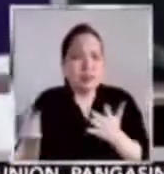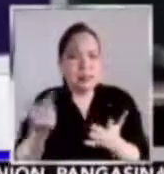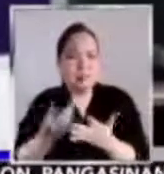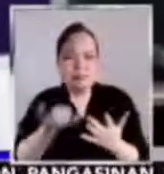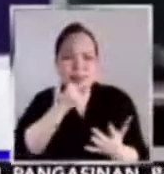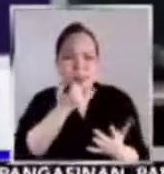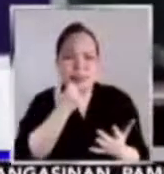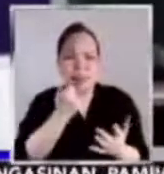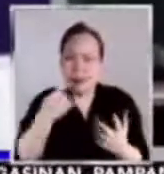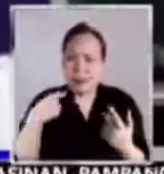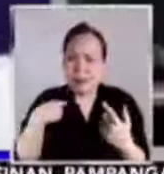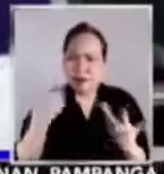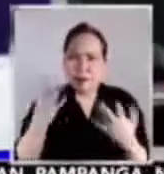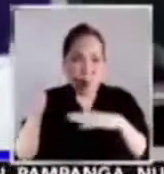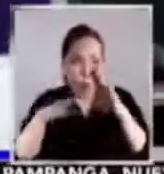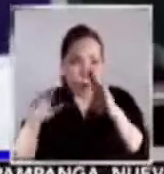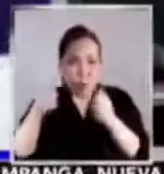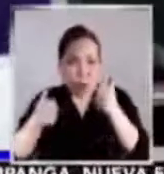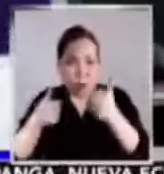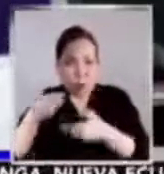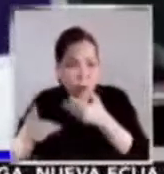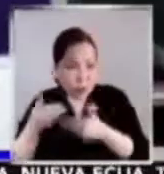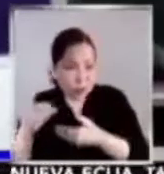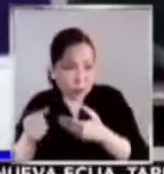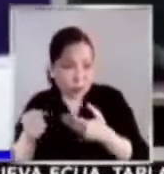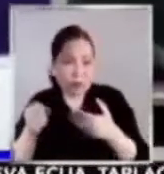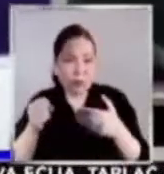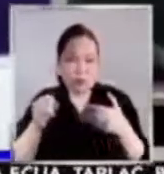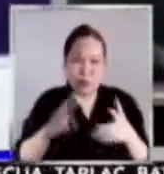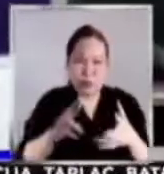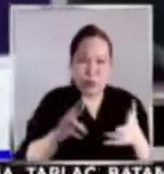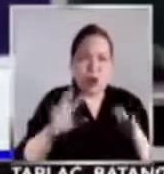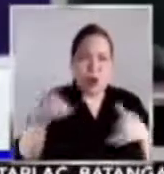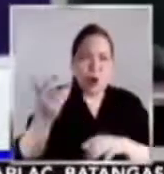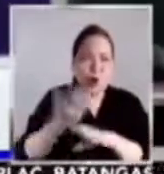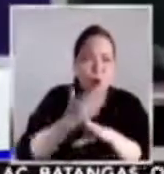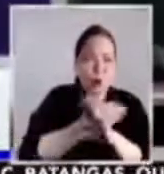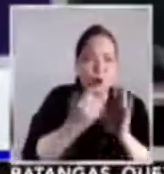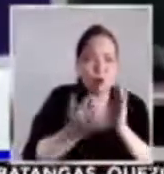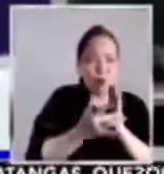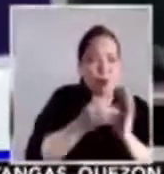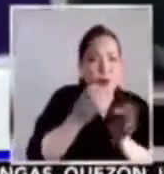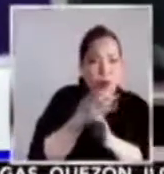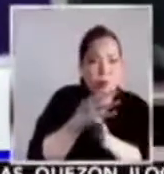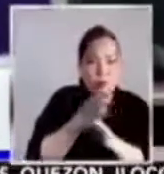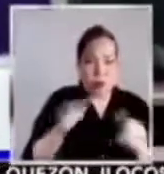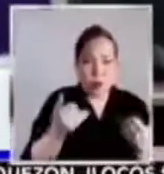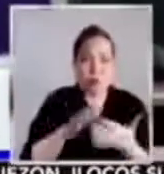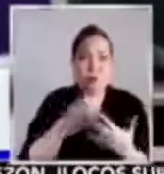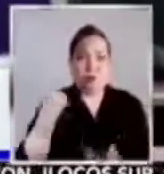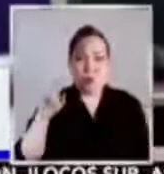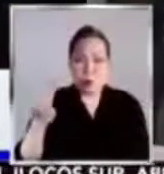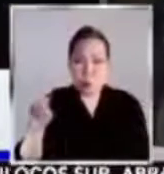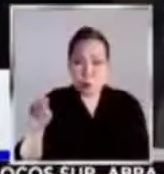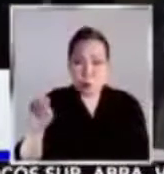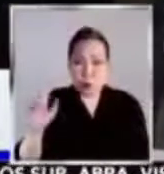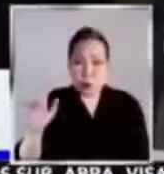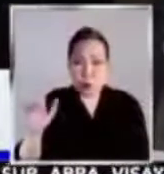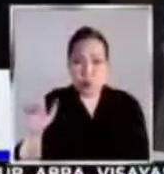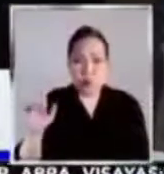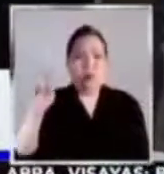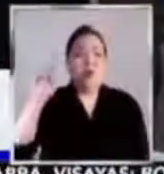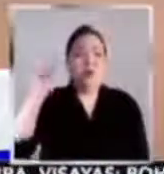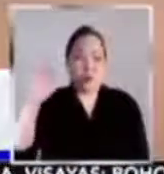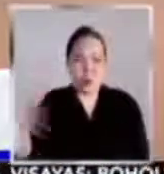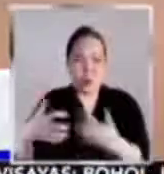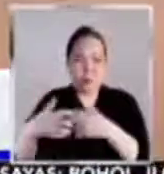purely procedural. Three, saan namin i-improve yung technology? Hopefully, sa 2025, bagong makina. Pagsiguro